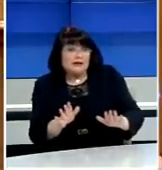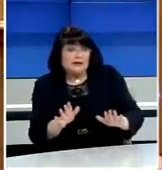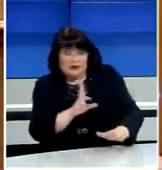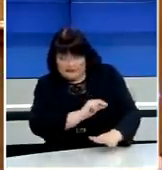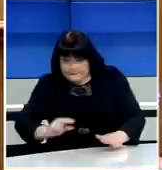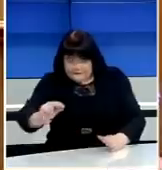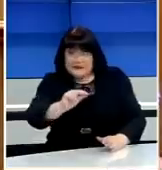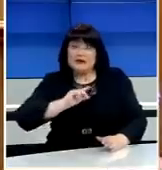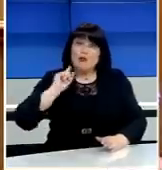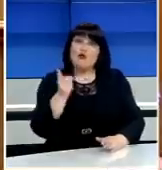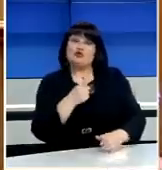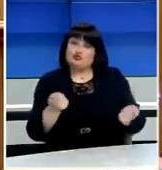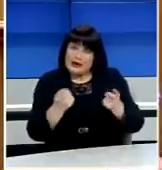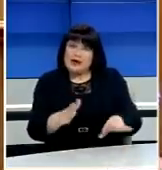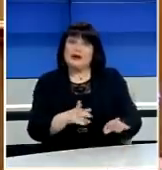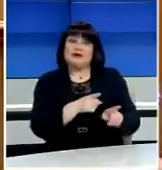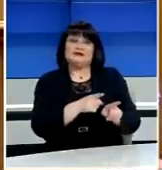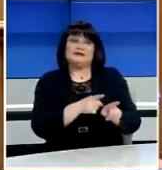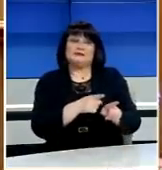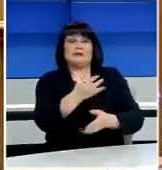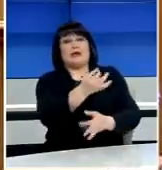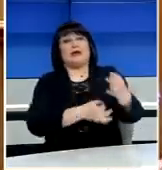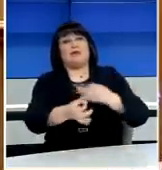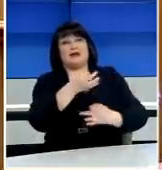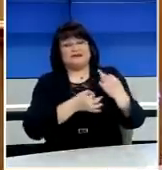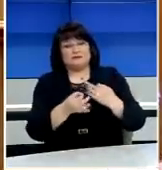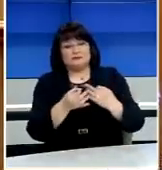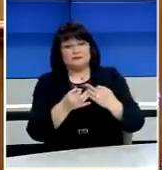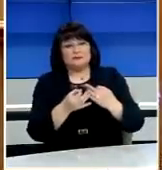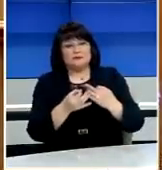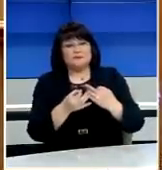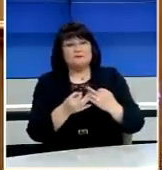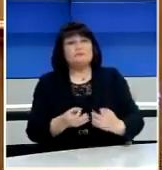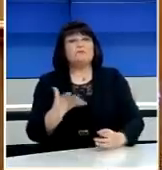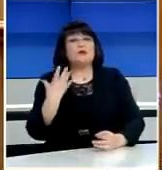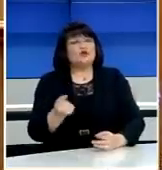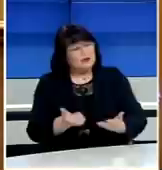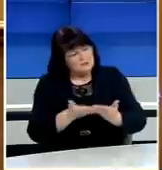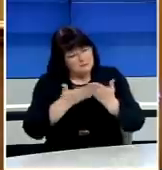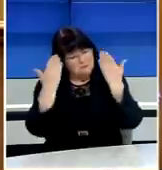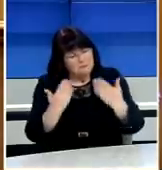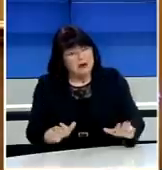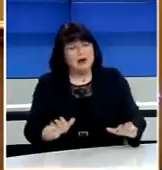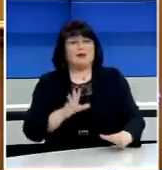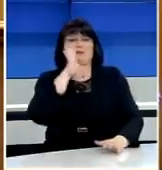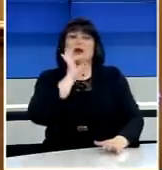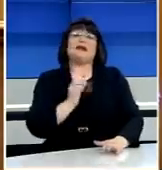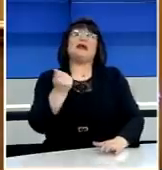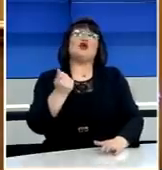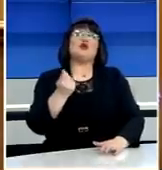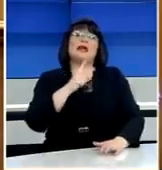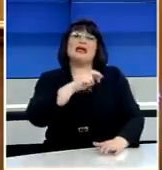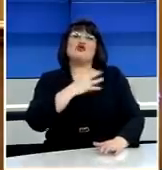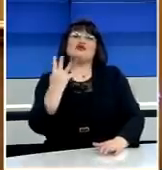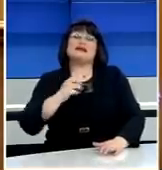μέτρα για την οικονομία. Λέτε ότι έχετε στηρίξει την πραγματική οικονομία με